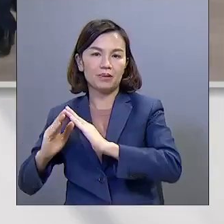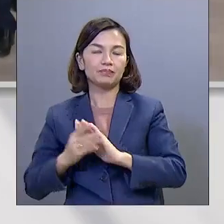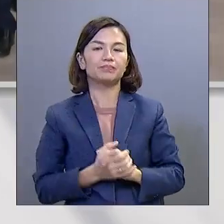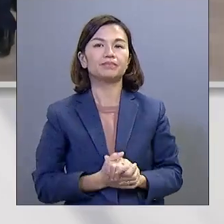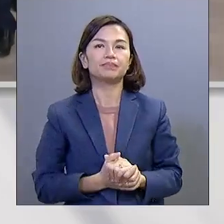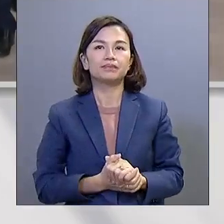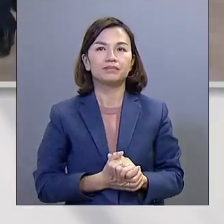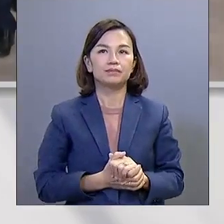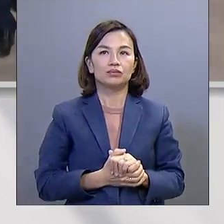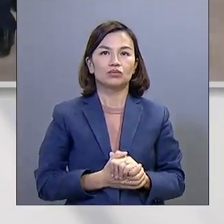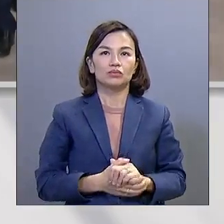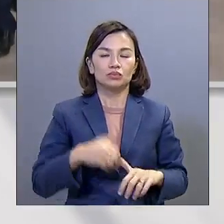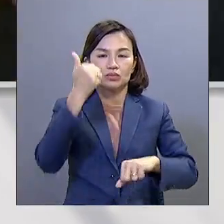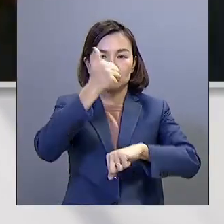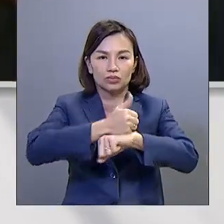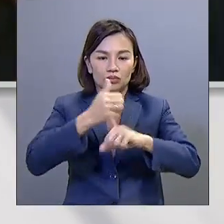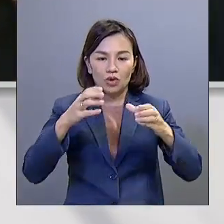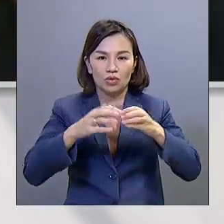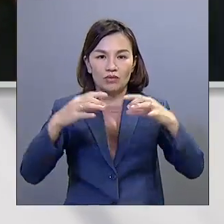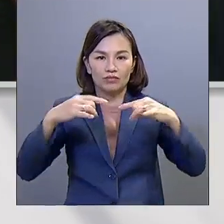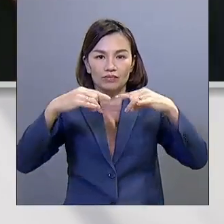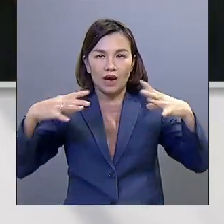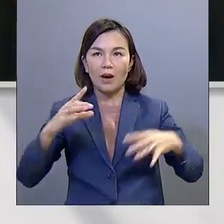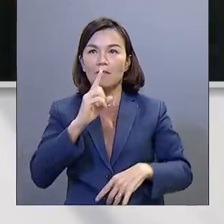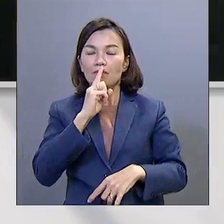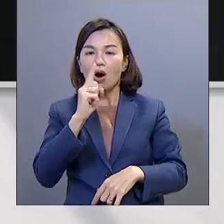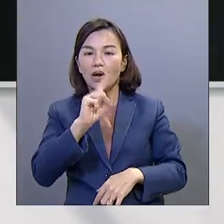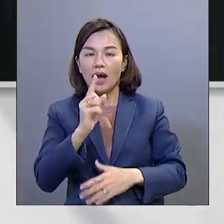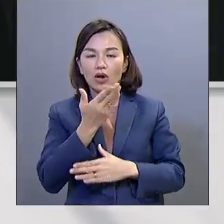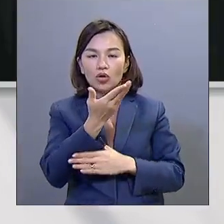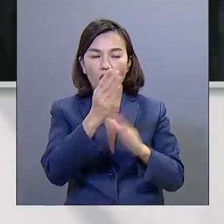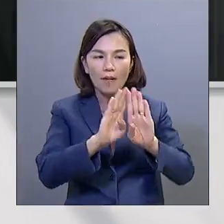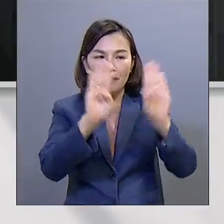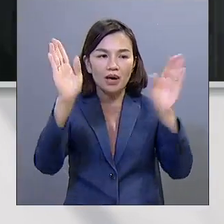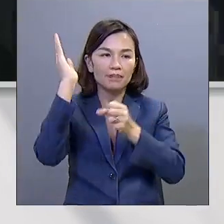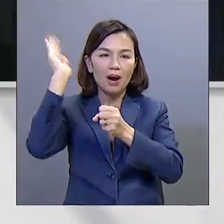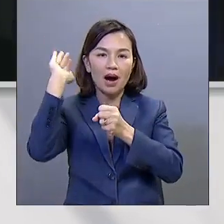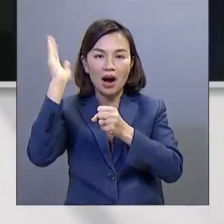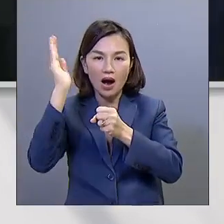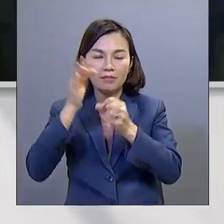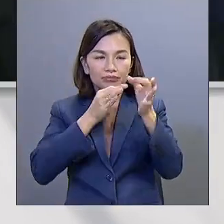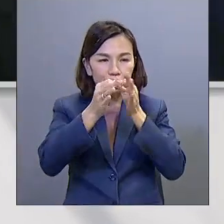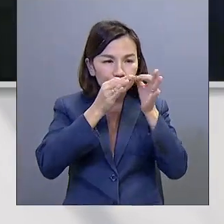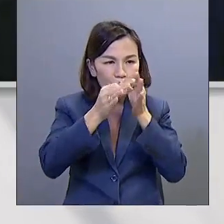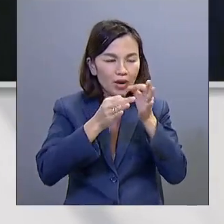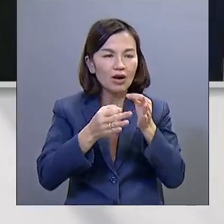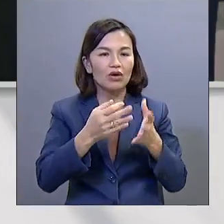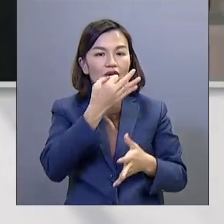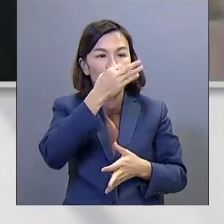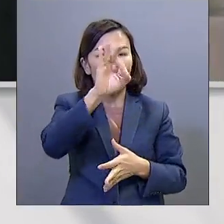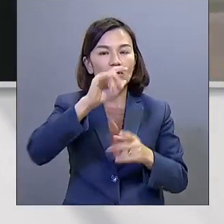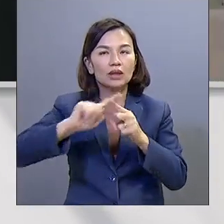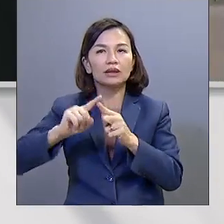และนอกจากผู้นำฝ่ายค้านจะไล่เรียงเจตนาขอเปิดอภิปรายทั่วไปก่อนปิดสมัยประชุมสภา28กุมภ